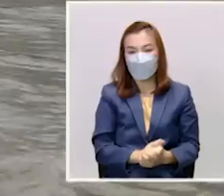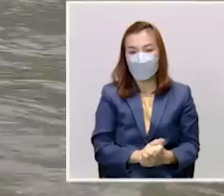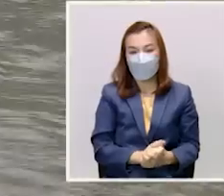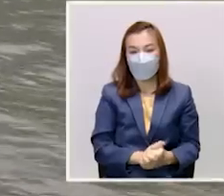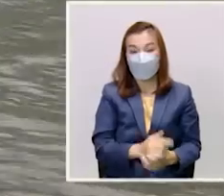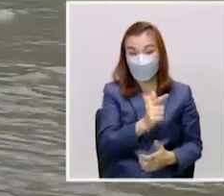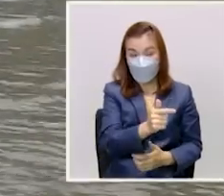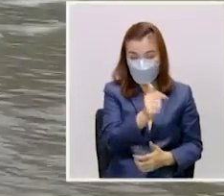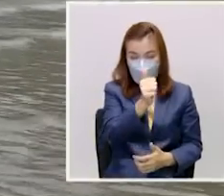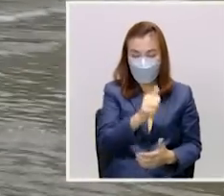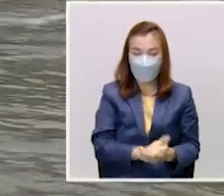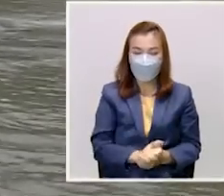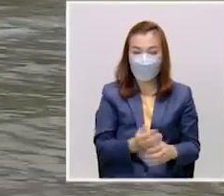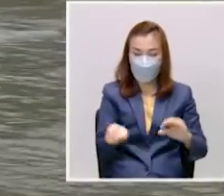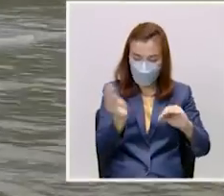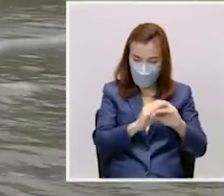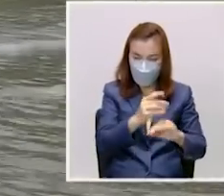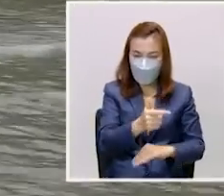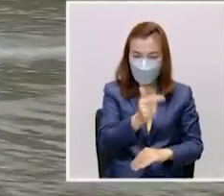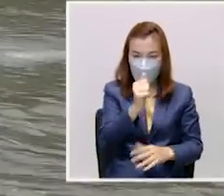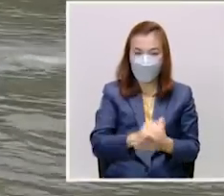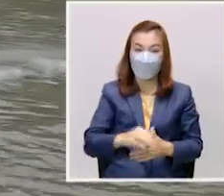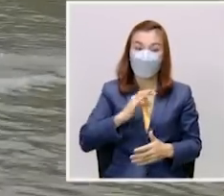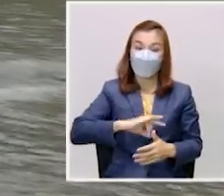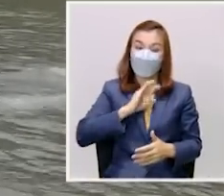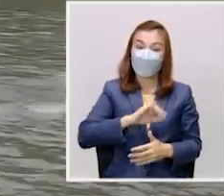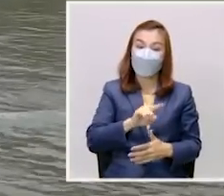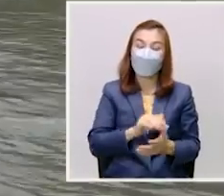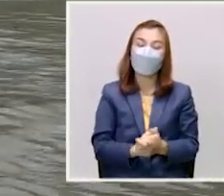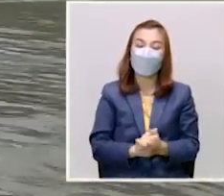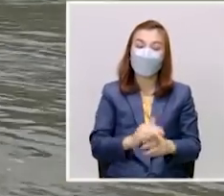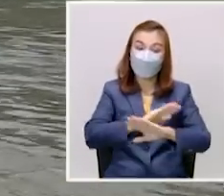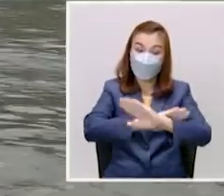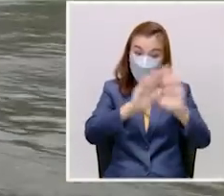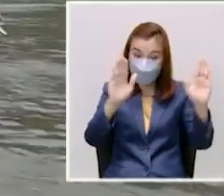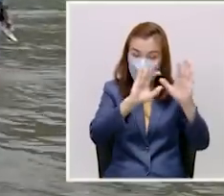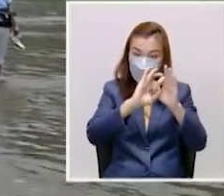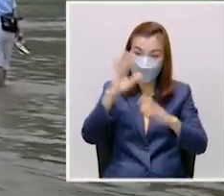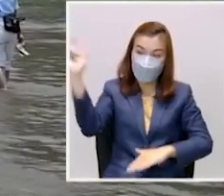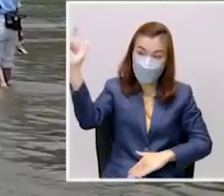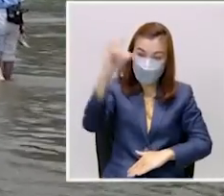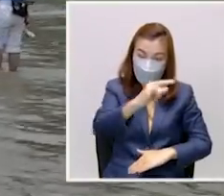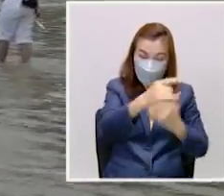ที่ดีกว่าเดิมนะครับผ่อนคลายแล้วก็ยกเลิก PCR ไปด้วยนั่น